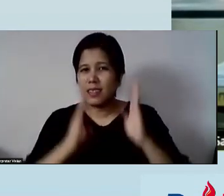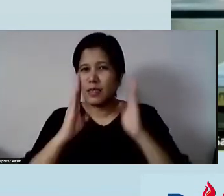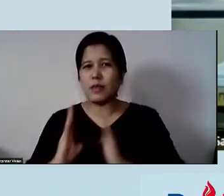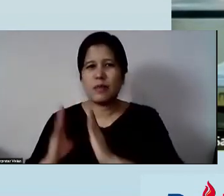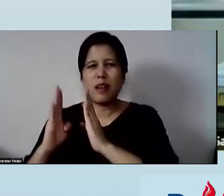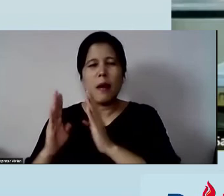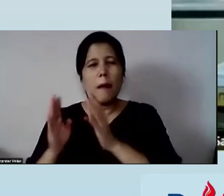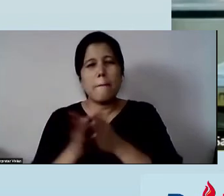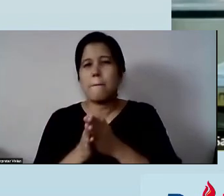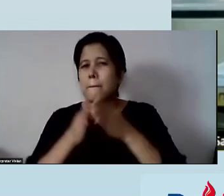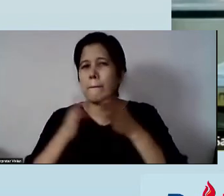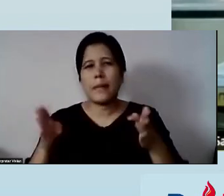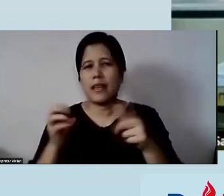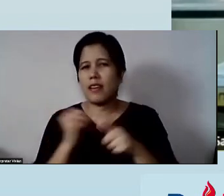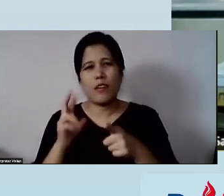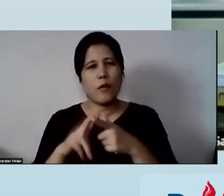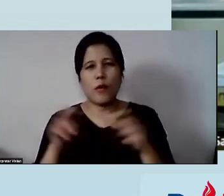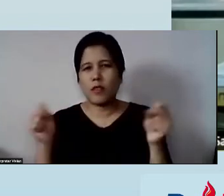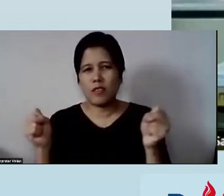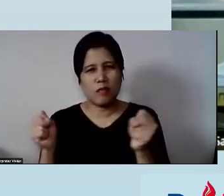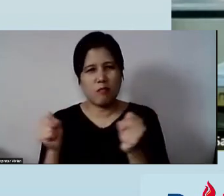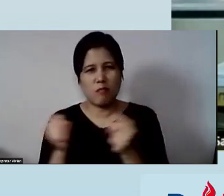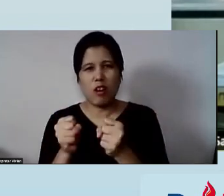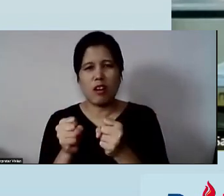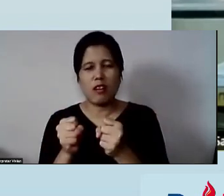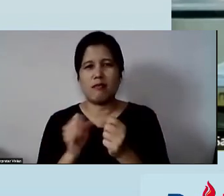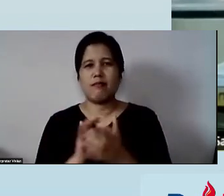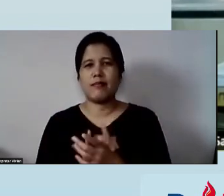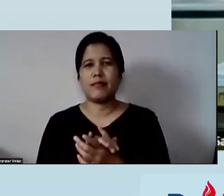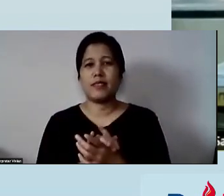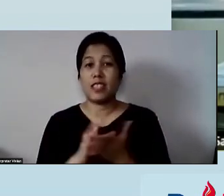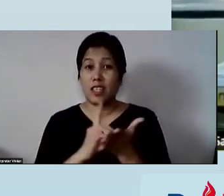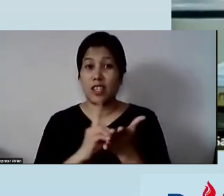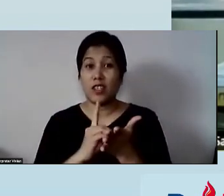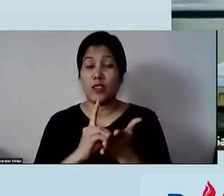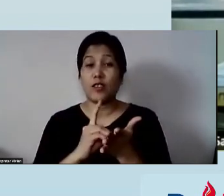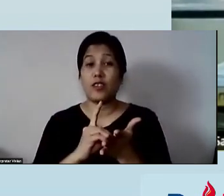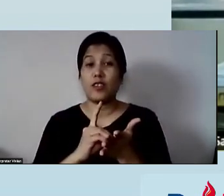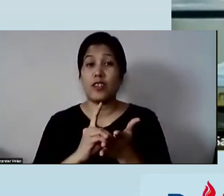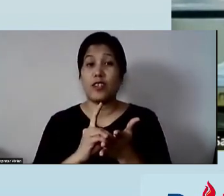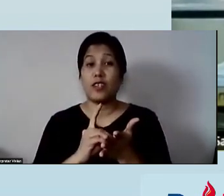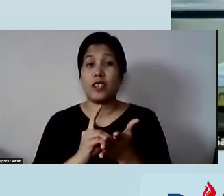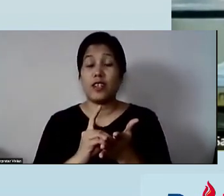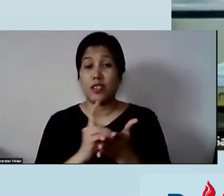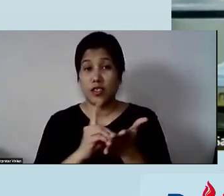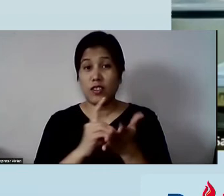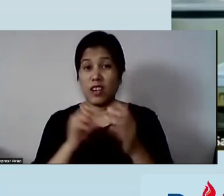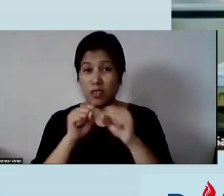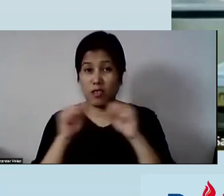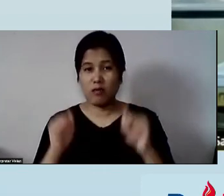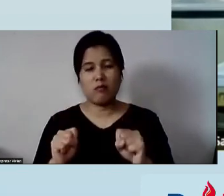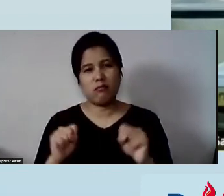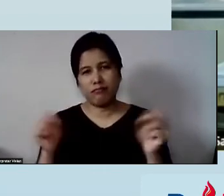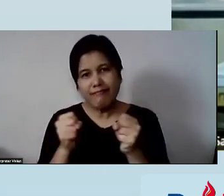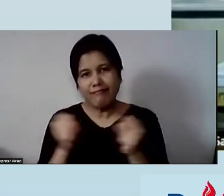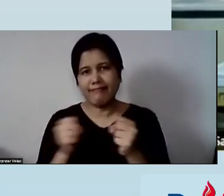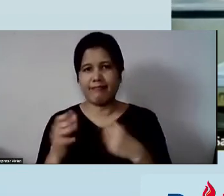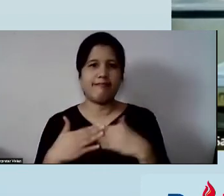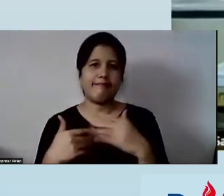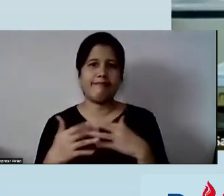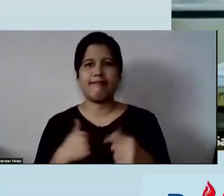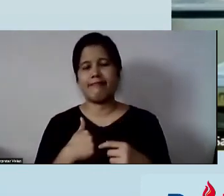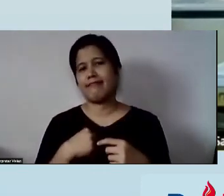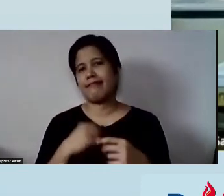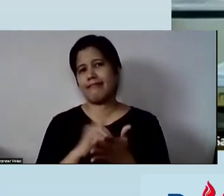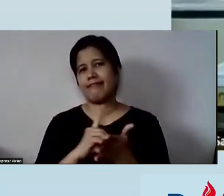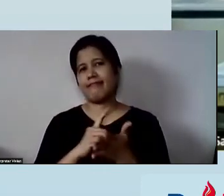big, no? Halimbawa, pharmaceutical company or drugstore, sasabihin nila, ay maliit lang yung aming